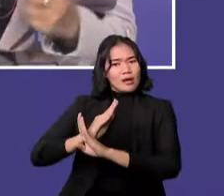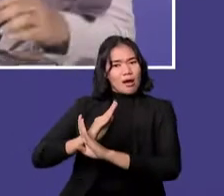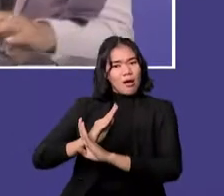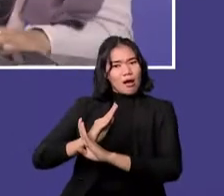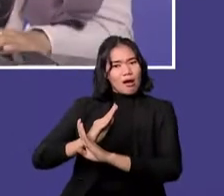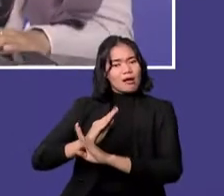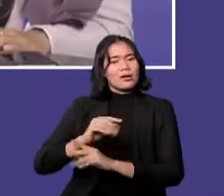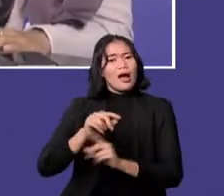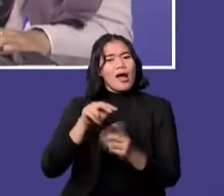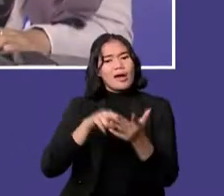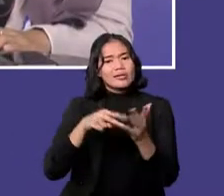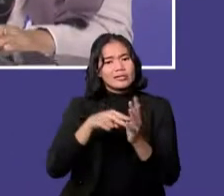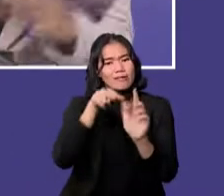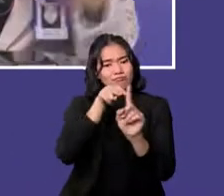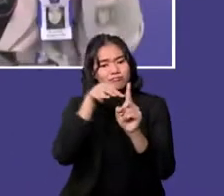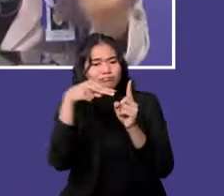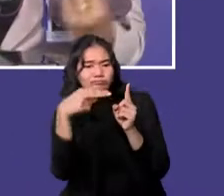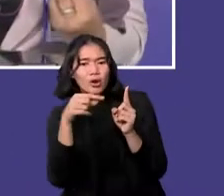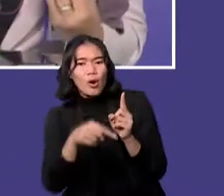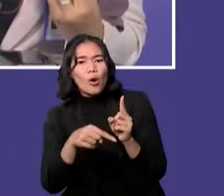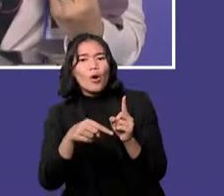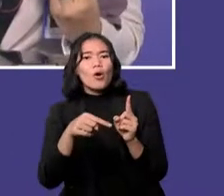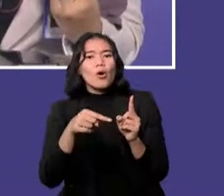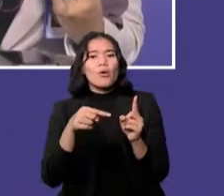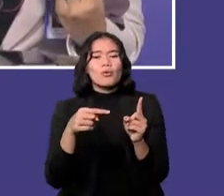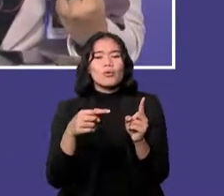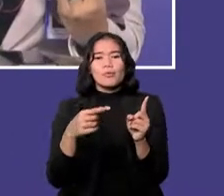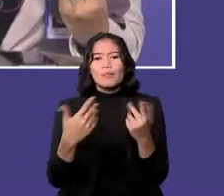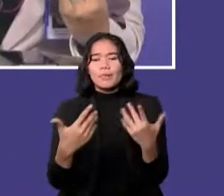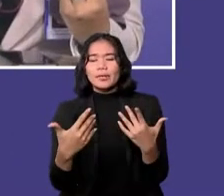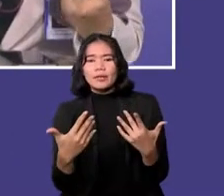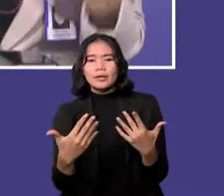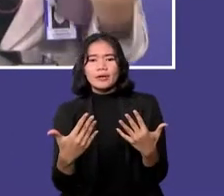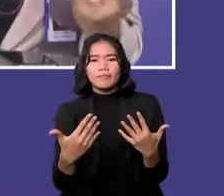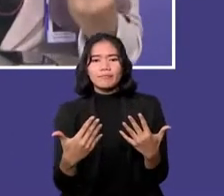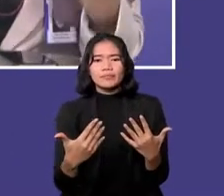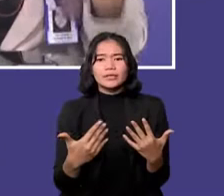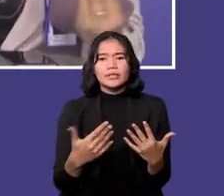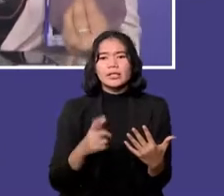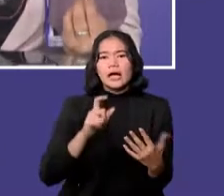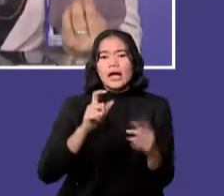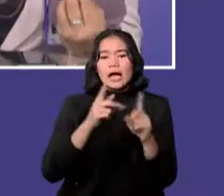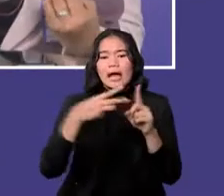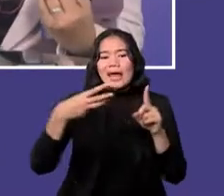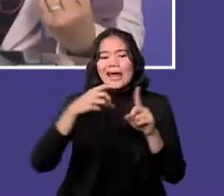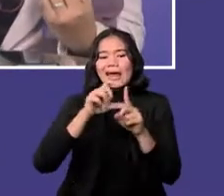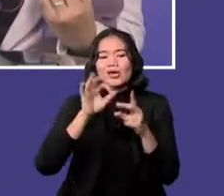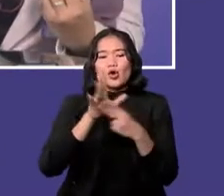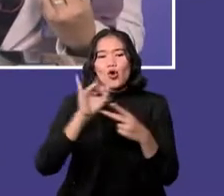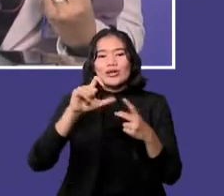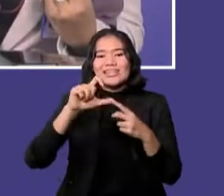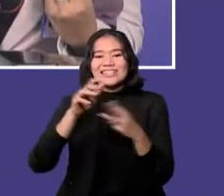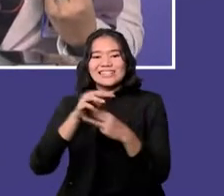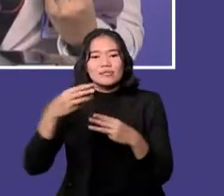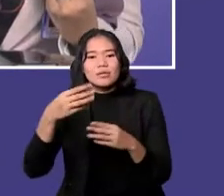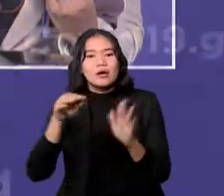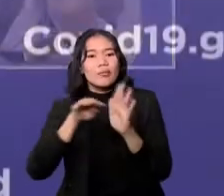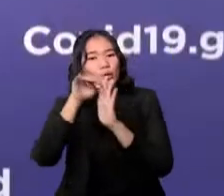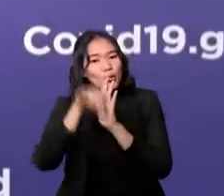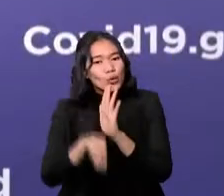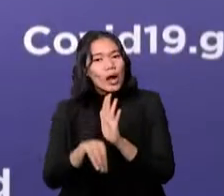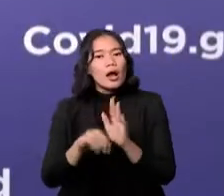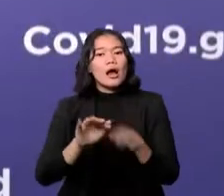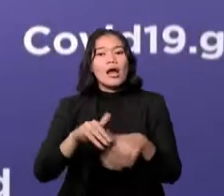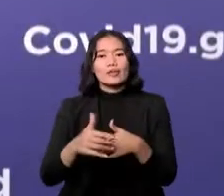malah melihat bahwa ini juga bisa mengurangi lifestyle yang hedonisme, kemudian ini bahkan